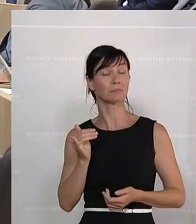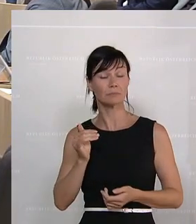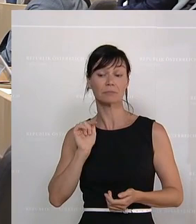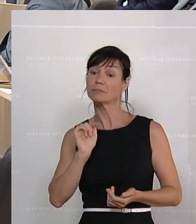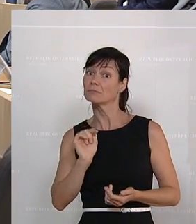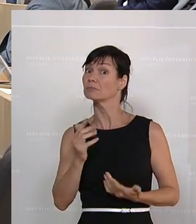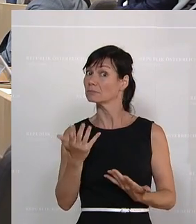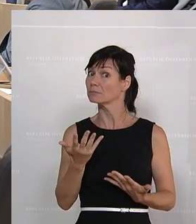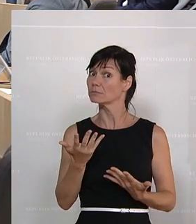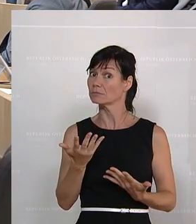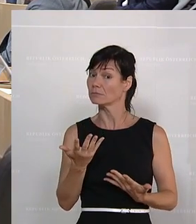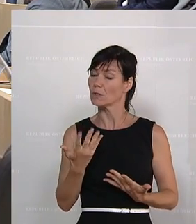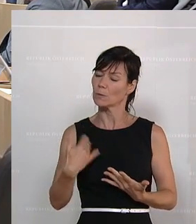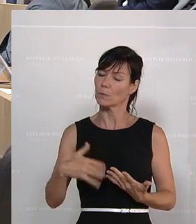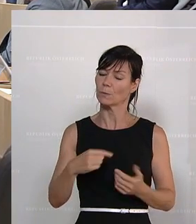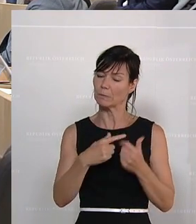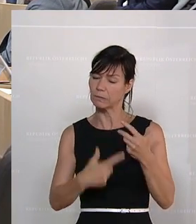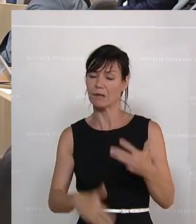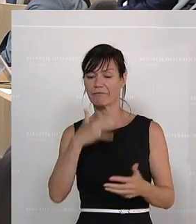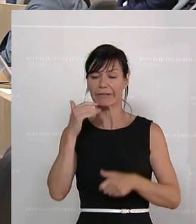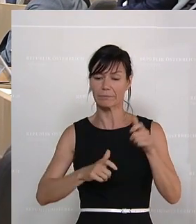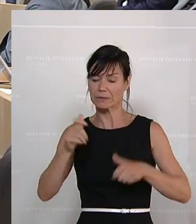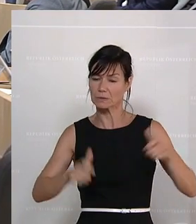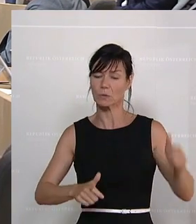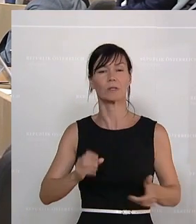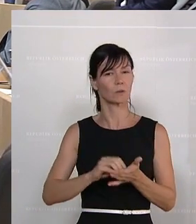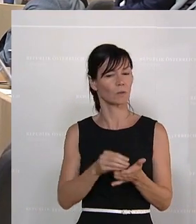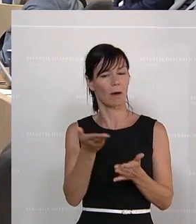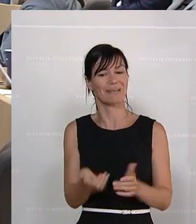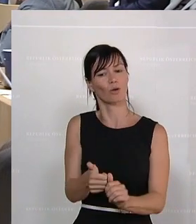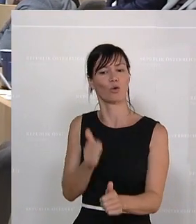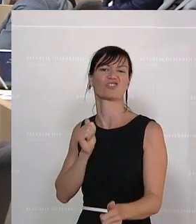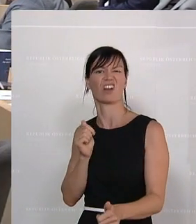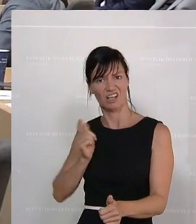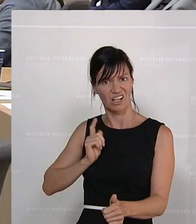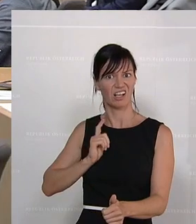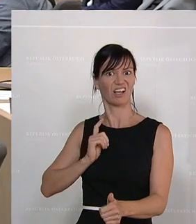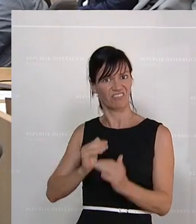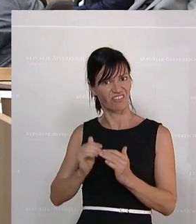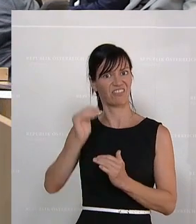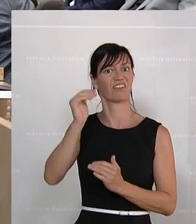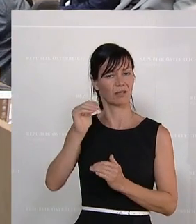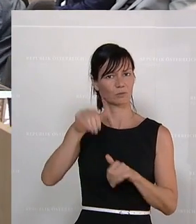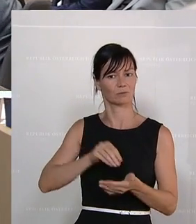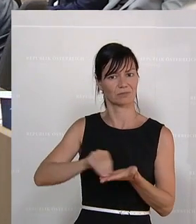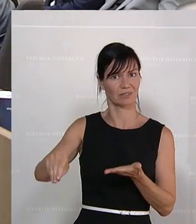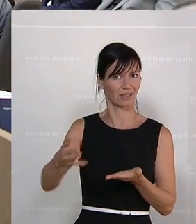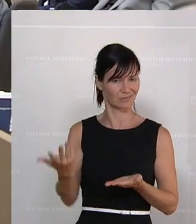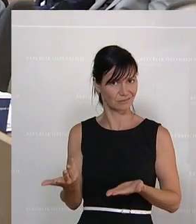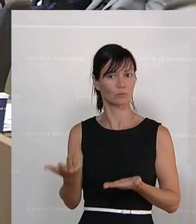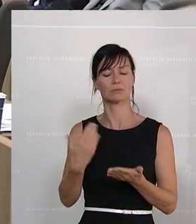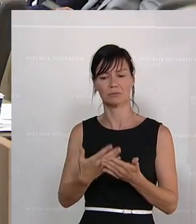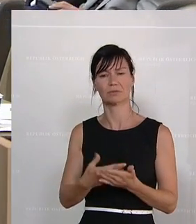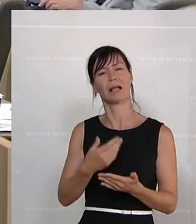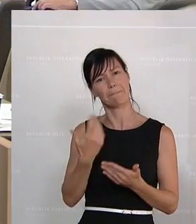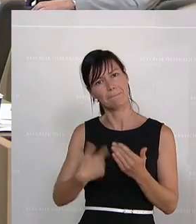immer einfach nur zunehmend eine hohe anzahl von menschen betroffen ist von mietrückständen und genau dafür ist der großteil dieser mittel auf vorgesehen